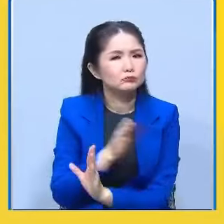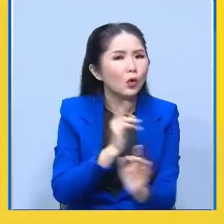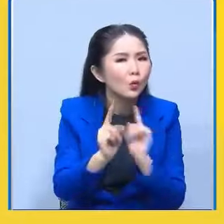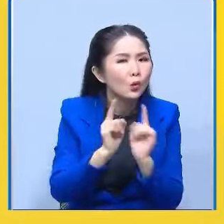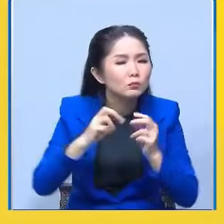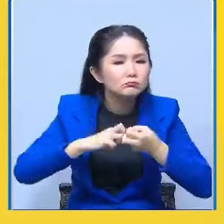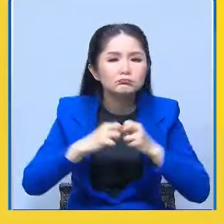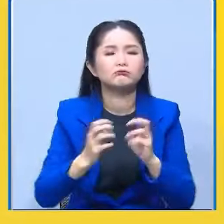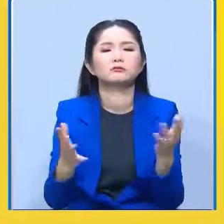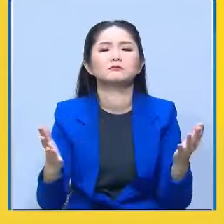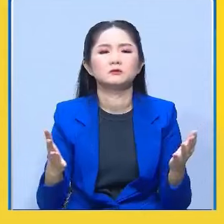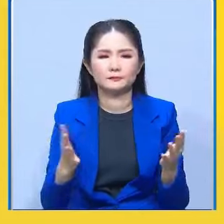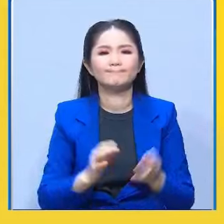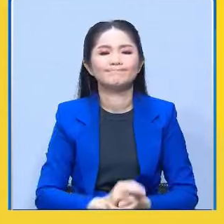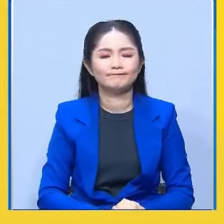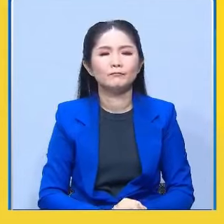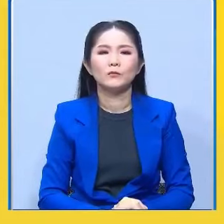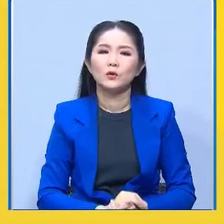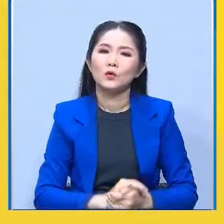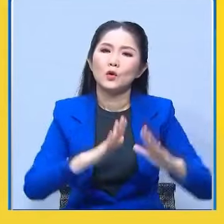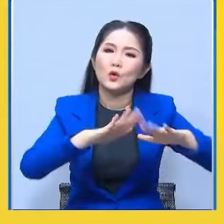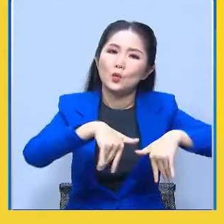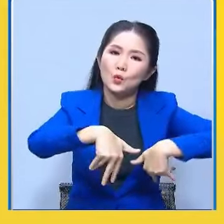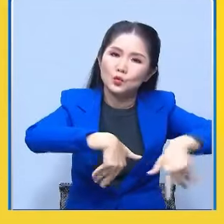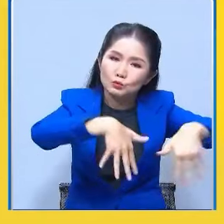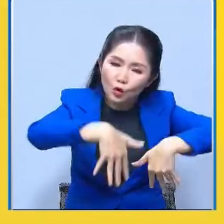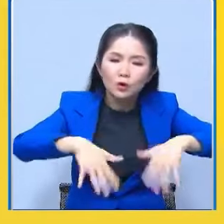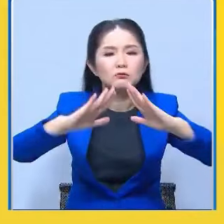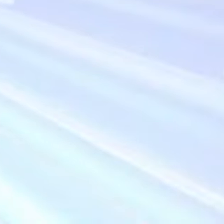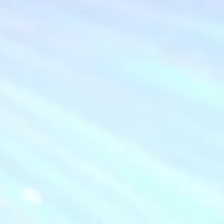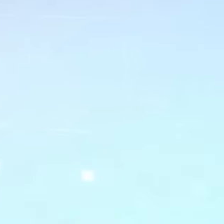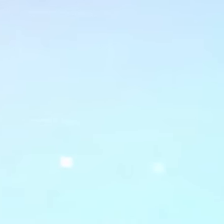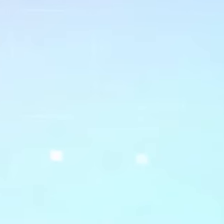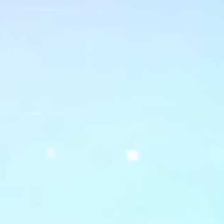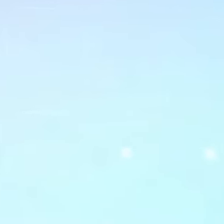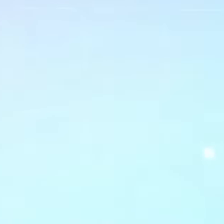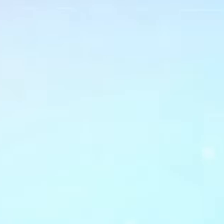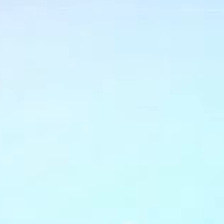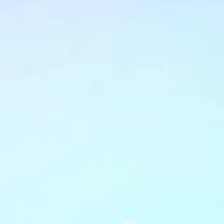ปลายแบบนี ้วัดกับชุมชนนี้มันหนีกันไม่พ้นนะ ใช่ เป็นเนื้อแผ่นเดียวกันเลยนะครับ